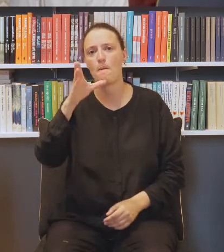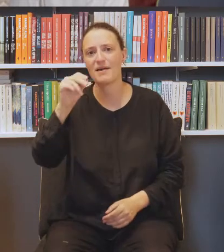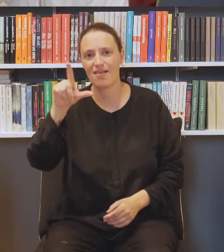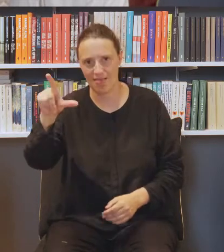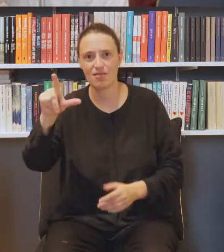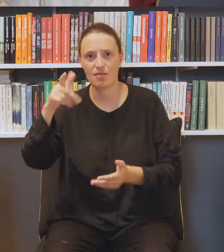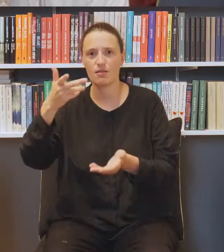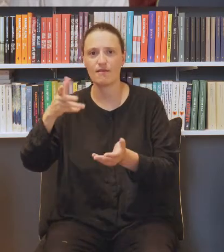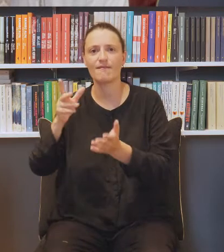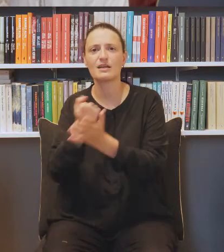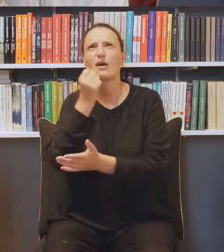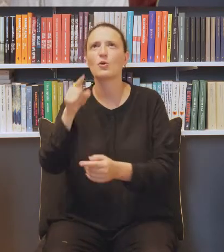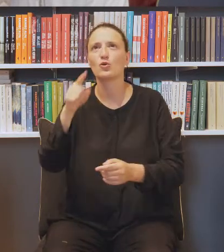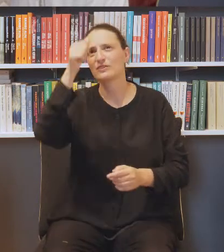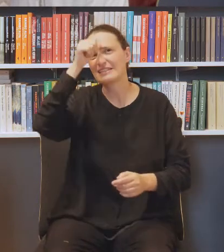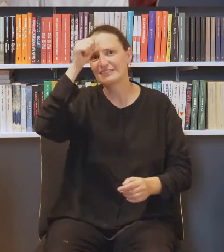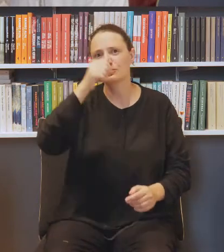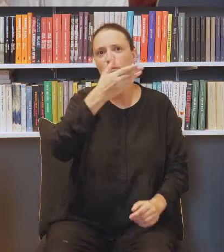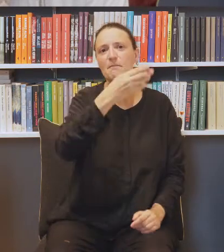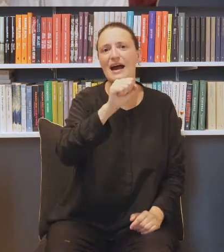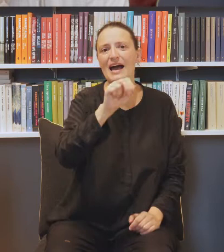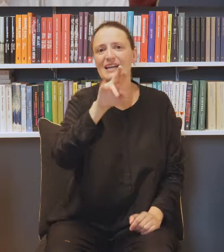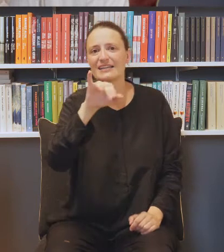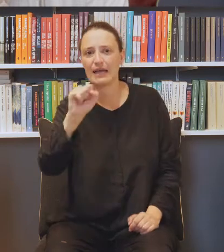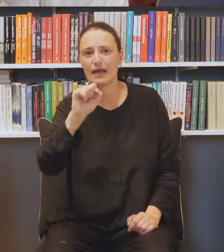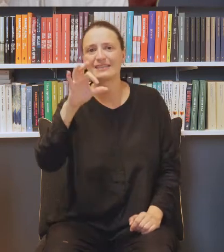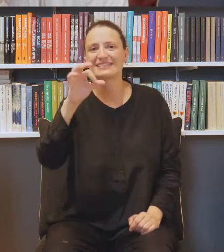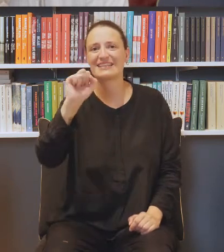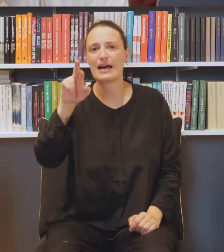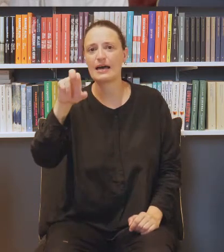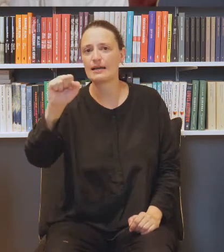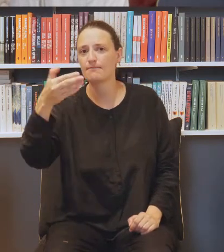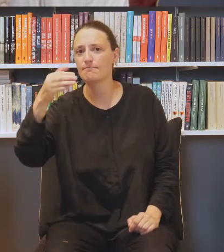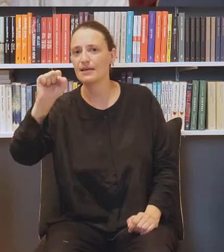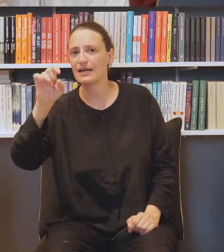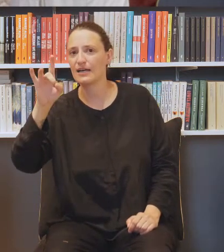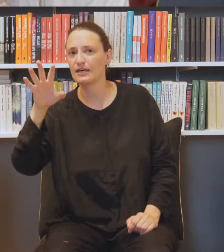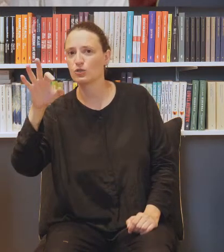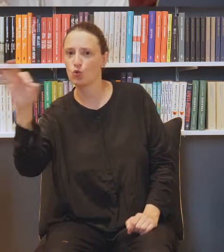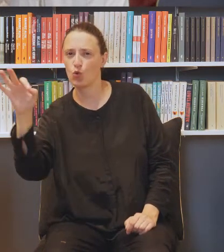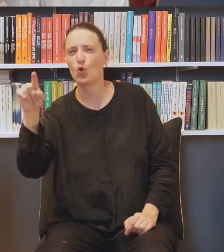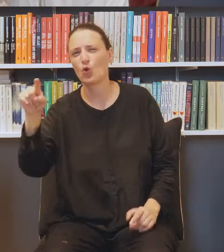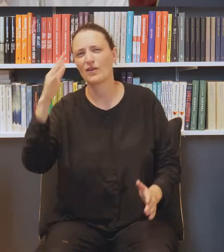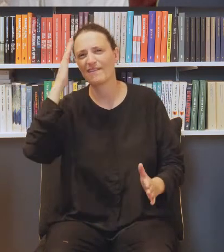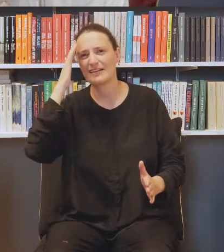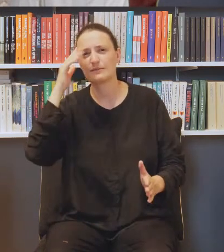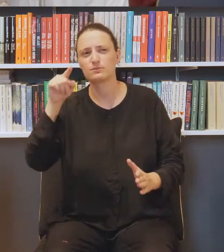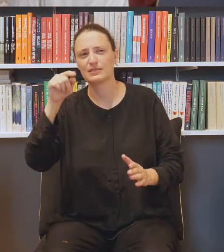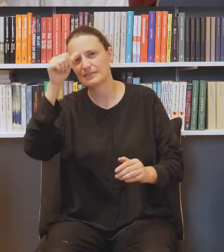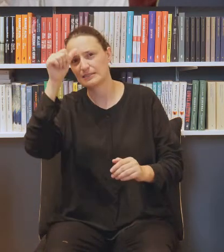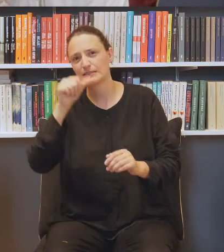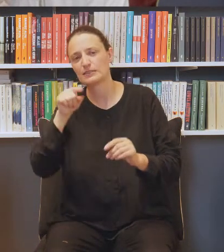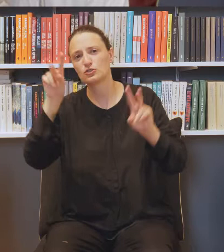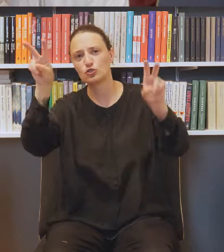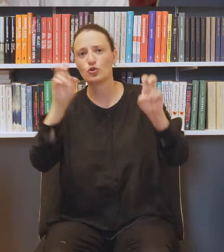Joss, pewnie źle wypowiem, Maria Saramago, książki, de Jose, tak, książki